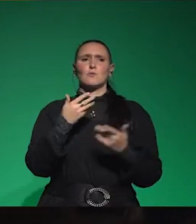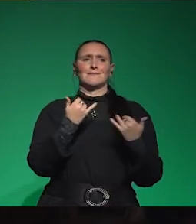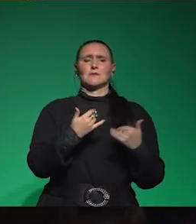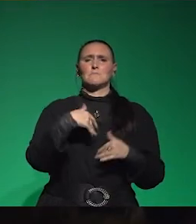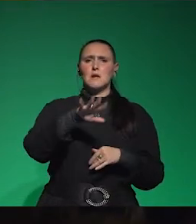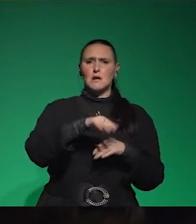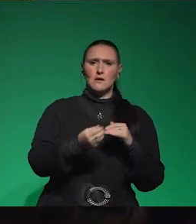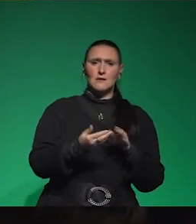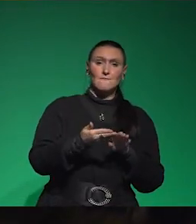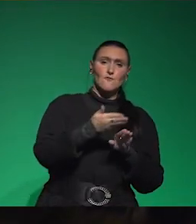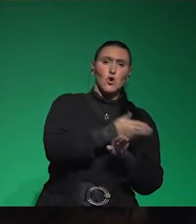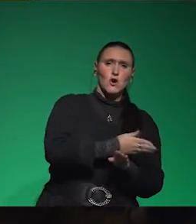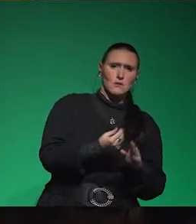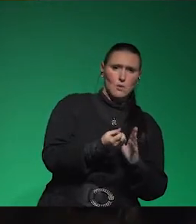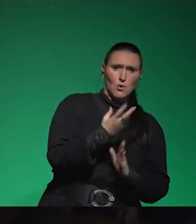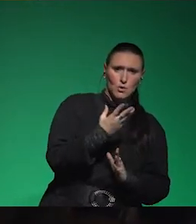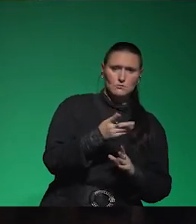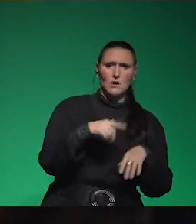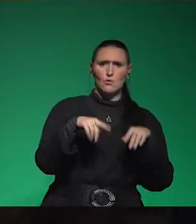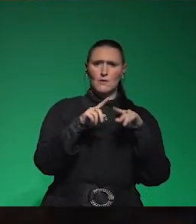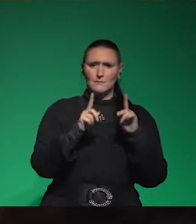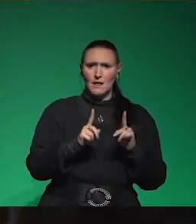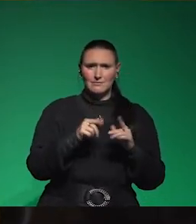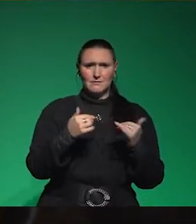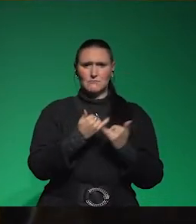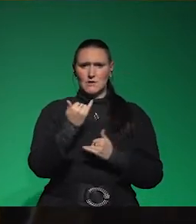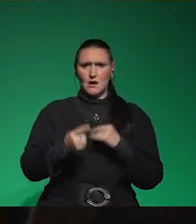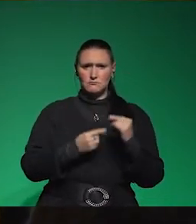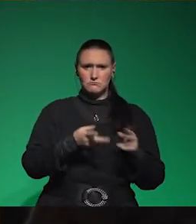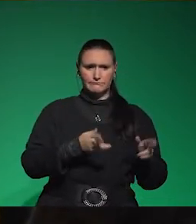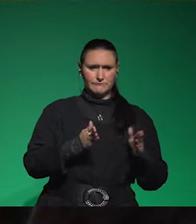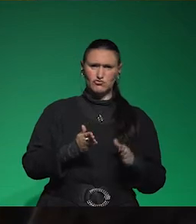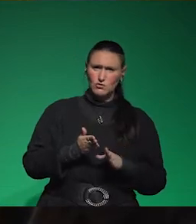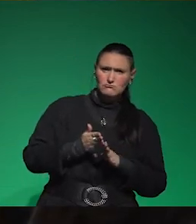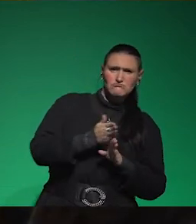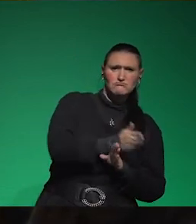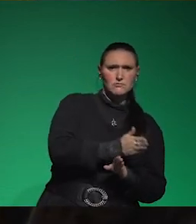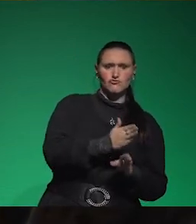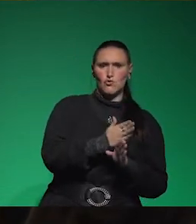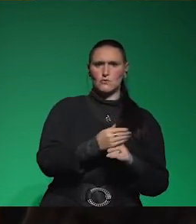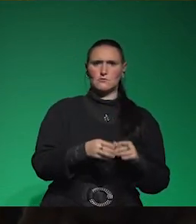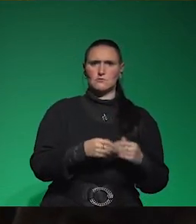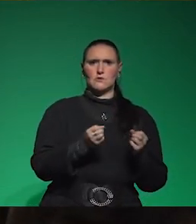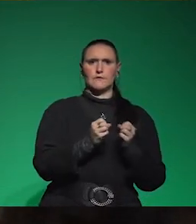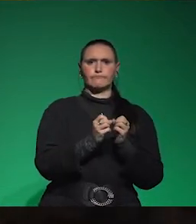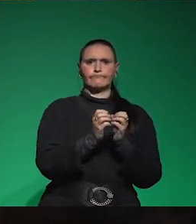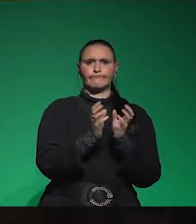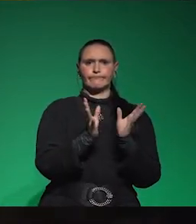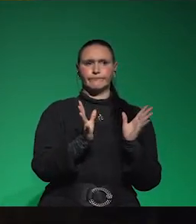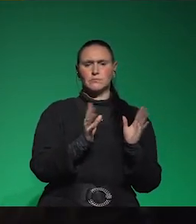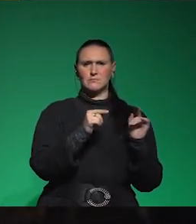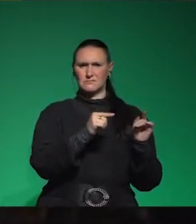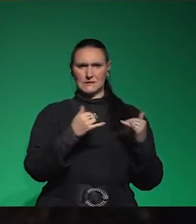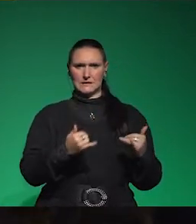Austreiben von Blättern im Laufe eines Jahres. Und das hat dazu beigetragen, dass wir schon seit Jahrzehnten im Grunde im Umbau